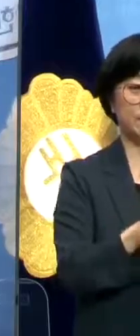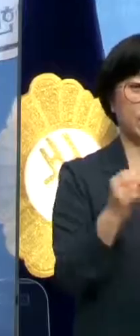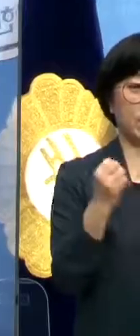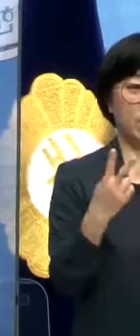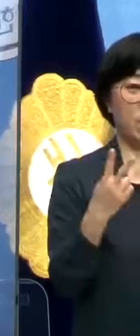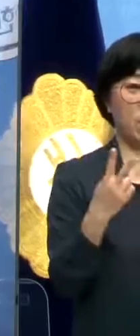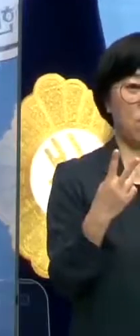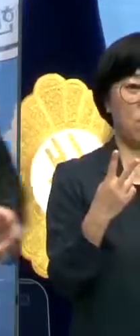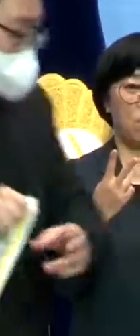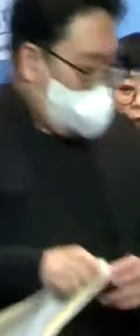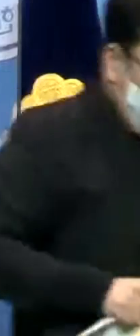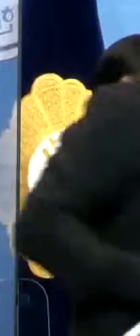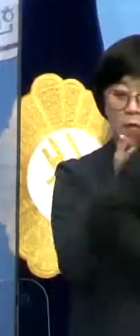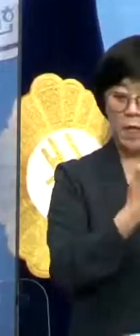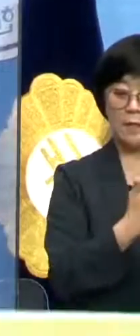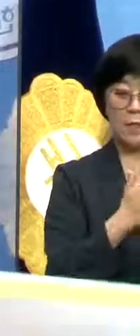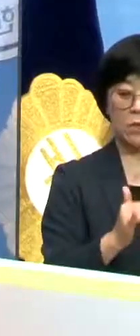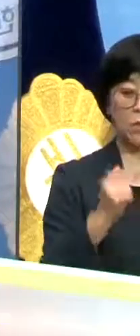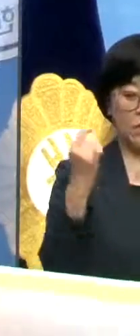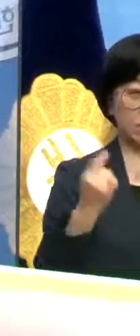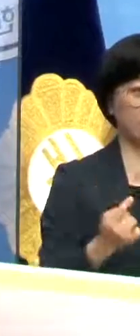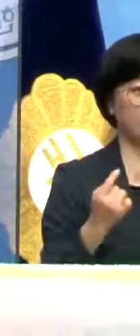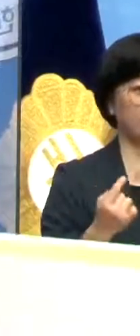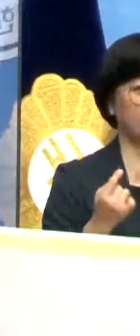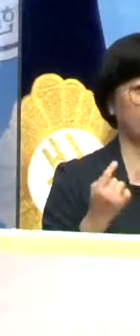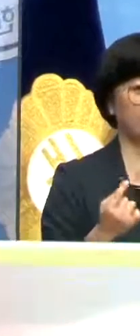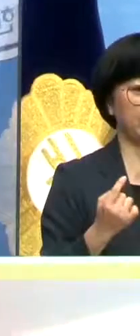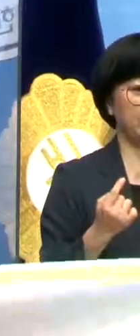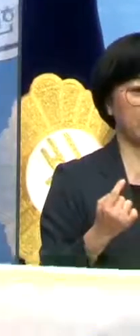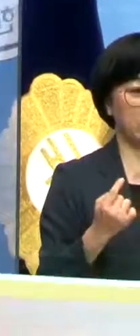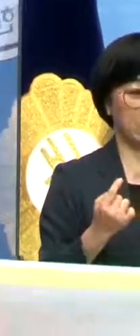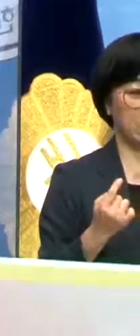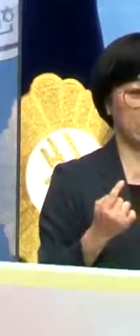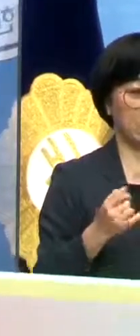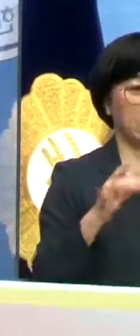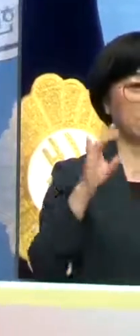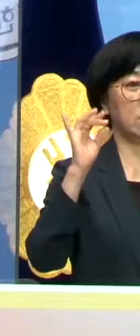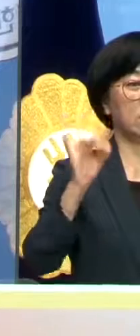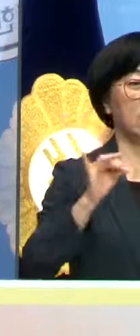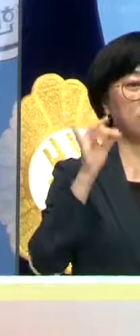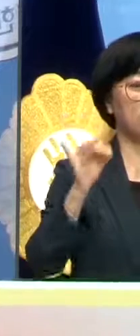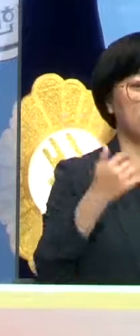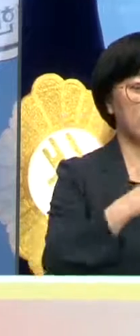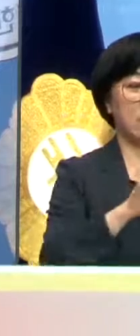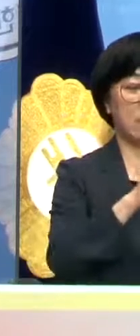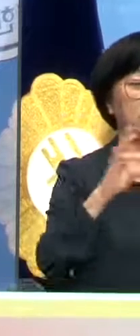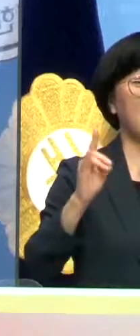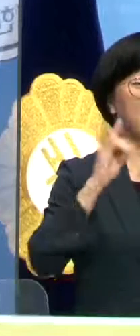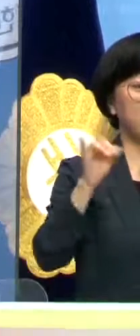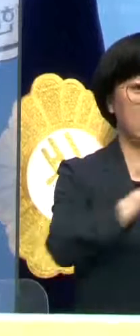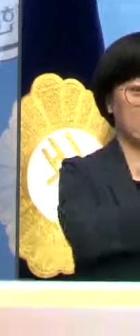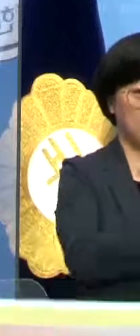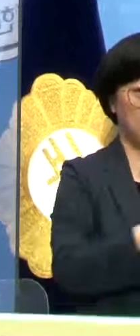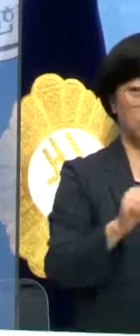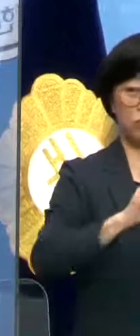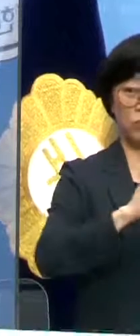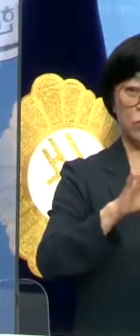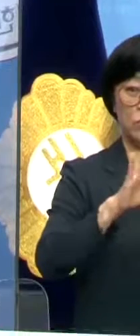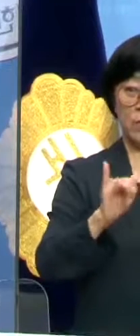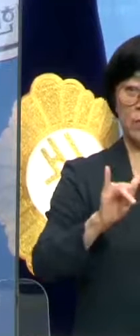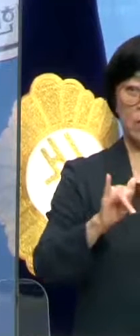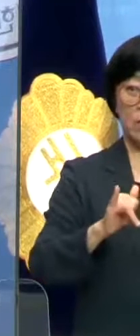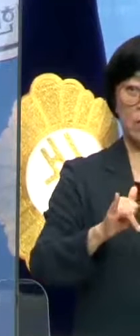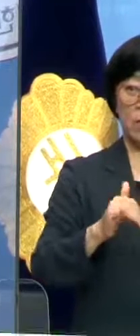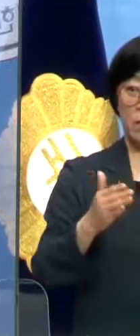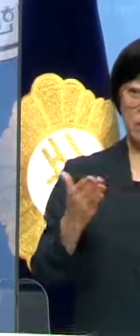그리구 매우 귀한 분이 오늘 함께 하셨습니다 해국 인권운동가 이자 정치적 난민이 신 차 노크 난